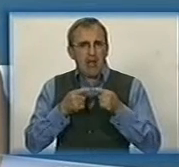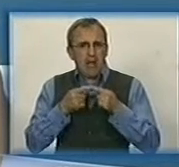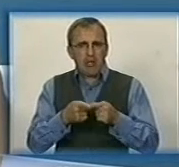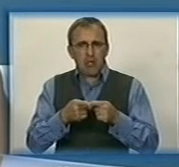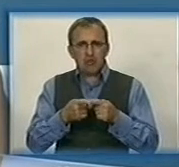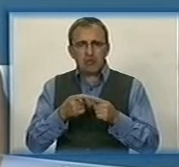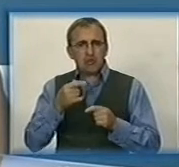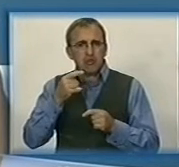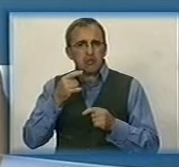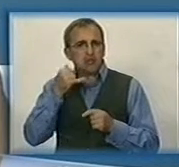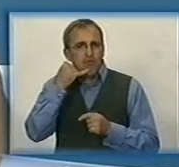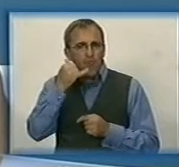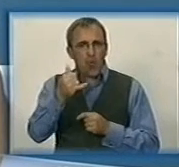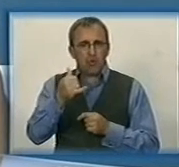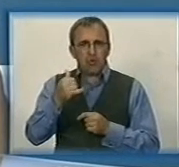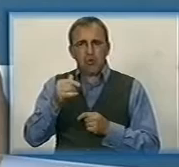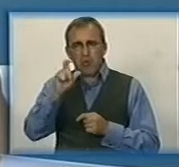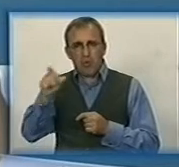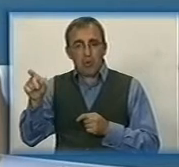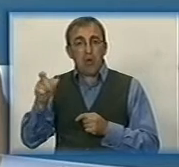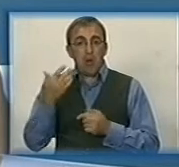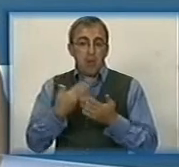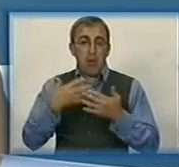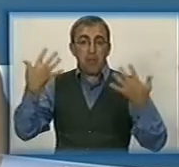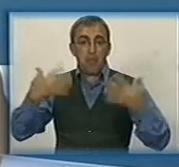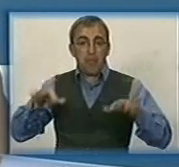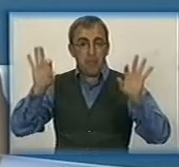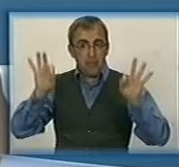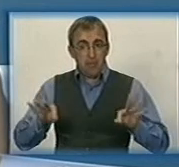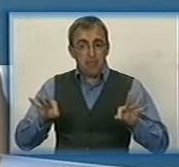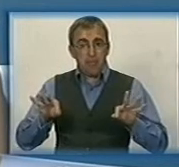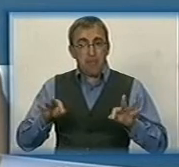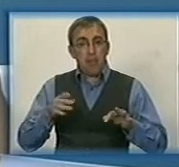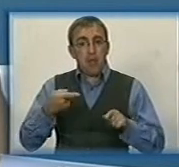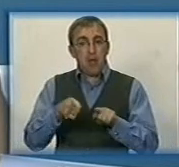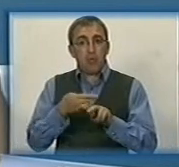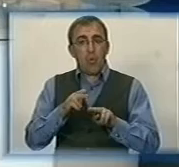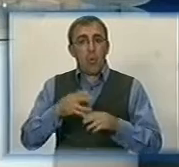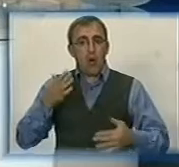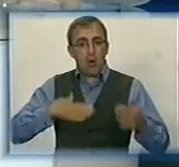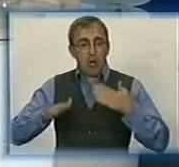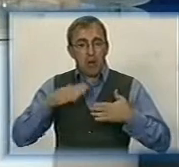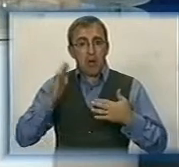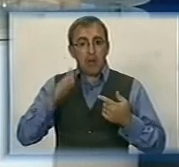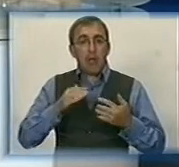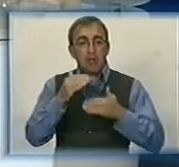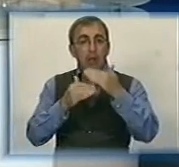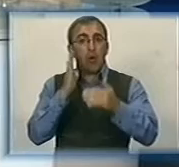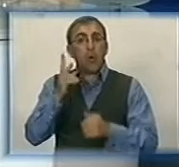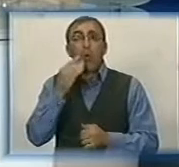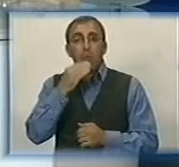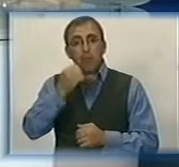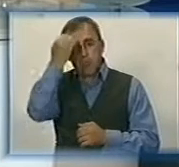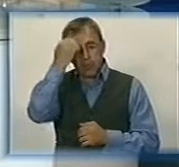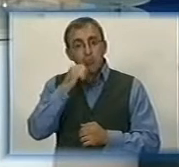отзывы, то на сегодняшний момент, я скажу, где-то 50 на 50, то есть это радует, есть тенденция к лучшему, звонят и говорят спасибо,